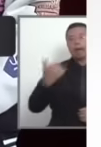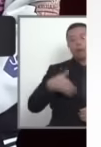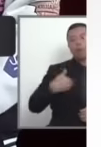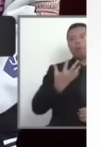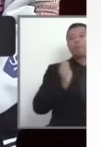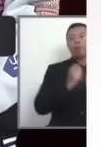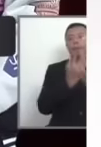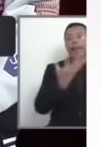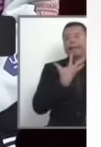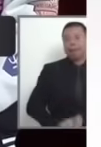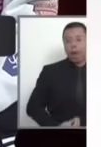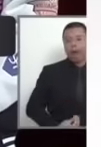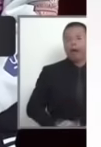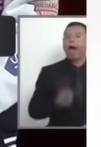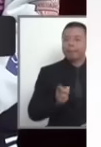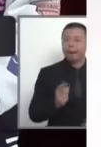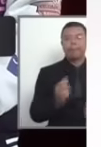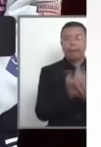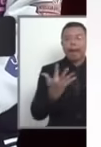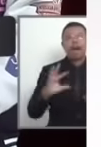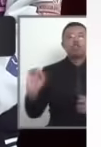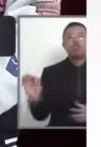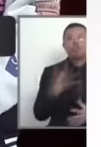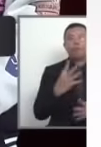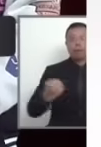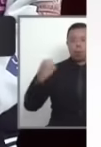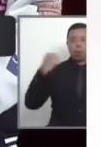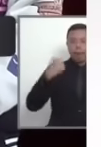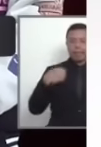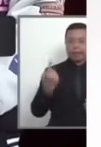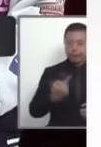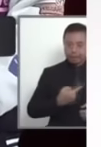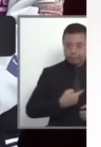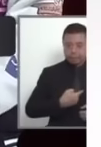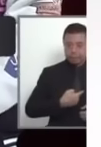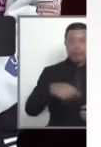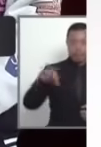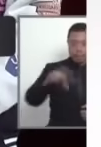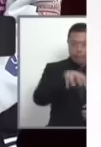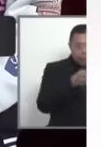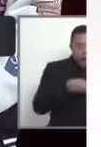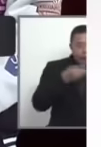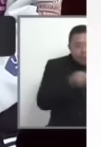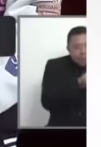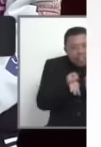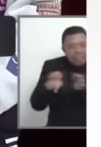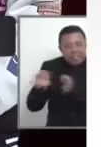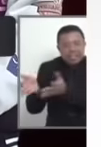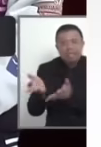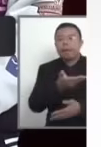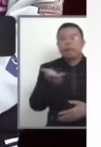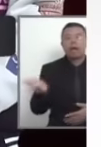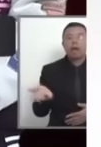ke populis semua gitu. Dan termasuk Pak Prabowo itu pasti akan setuju gitu dengan hal-hal yang sifatnya untuk kepentingan rakyat, kira-kira gitu.